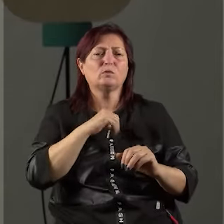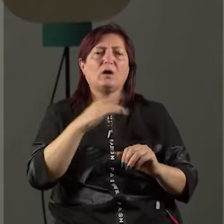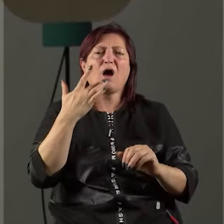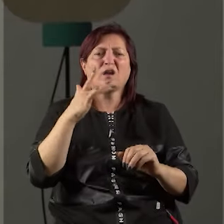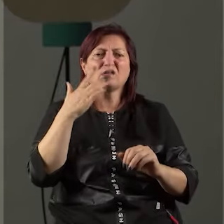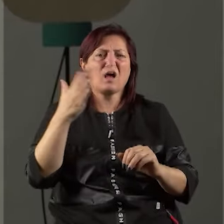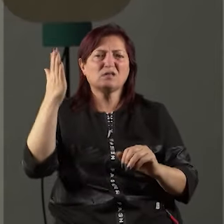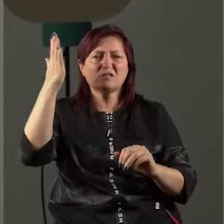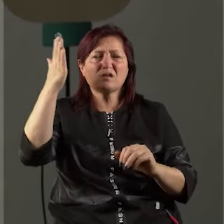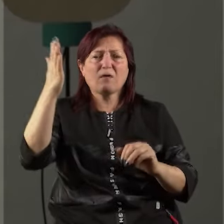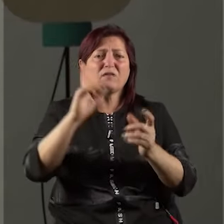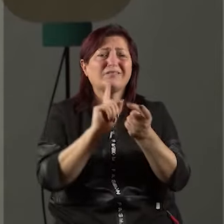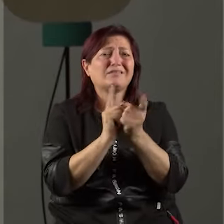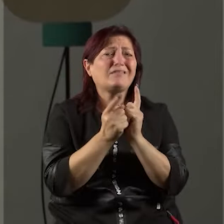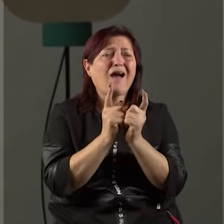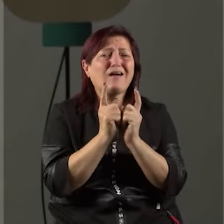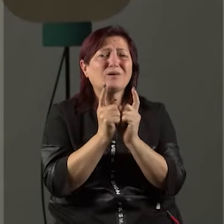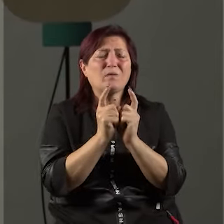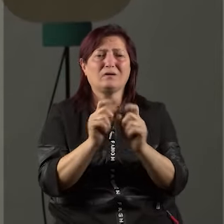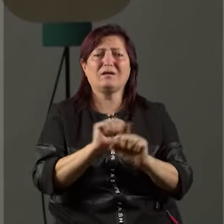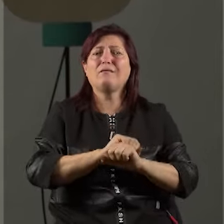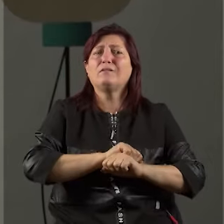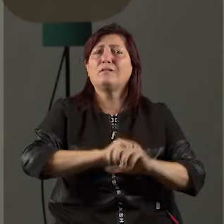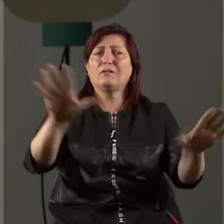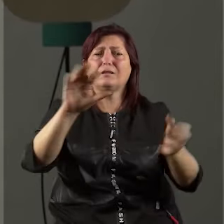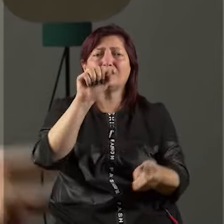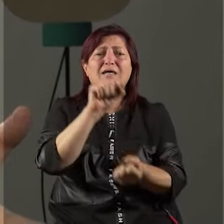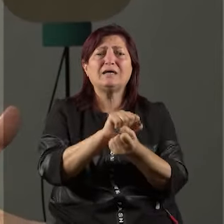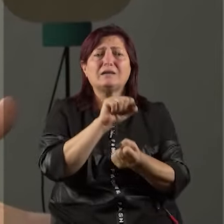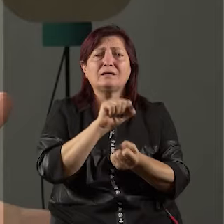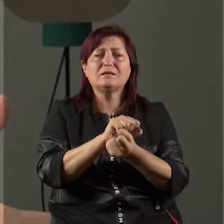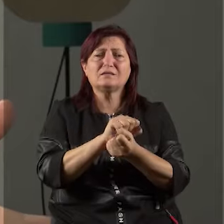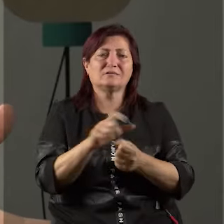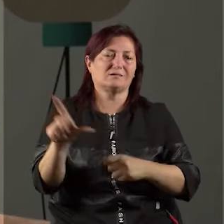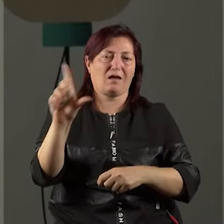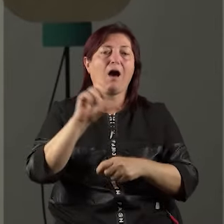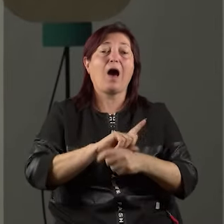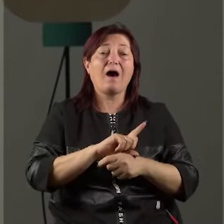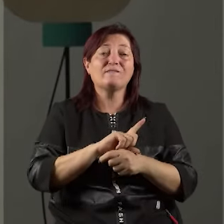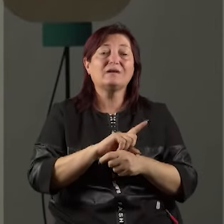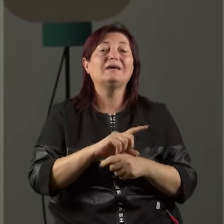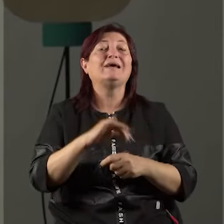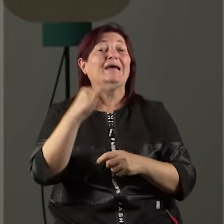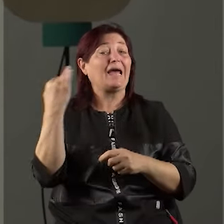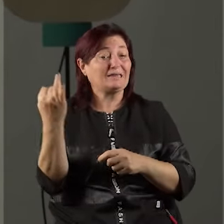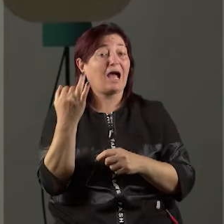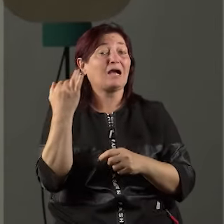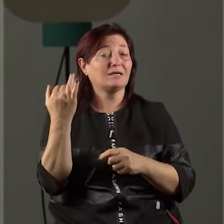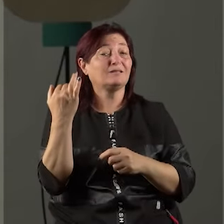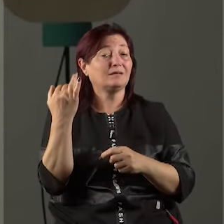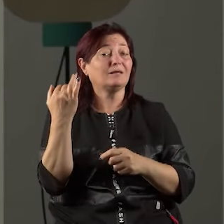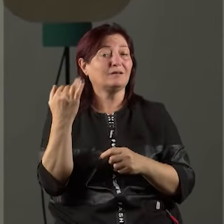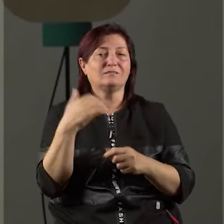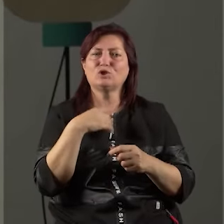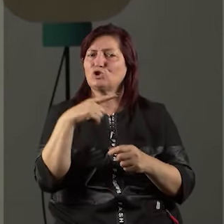արտասահմանում այդքան թարգմանվել, հրատարակելով ավելի այսպես ասած հետաքրքիր է։ Ես չեմ